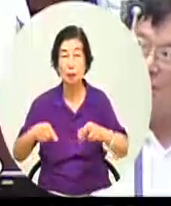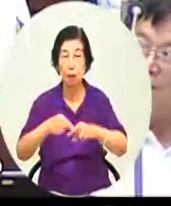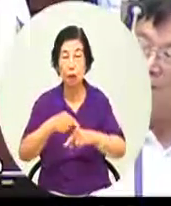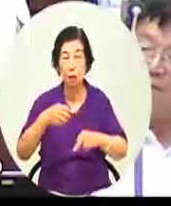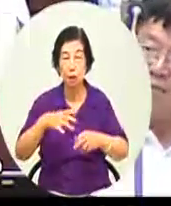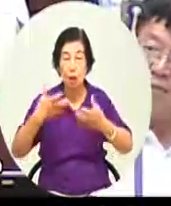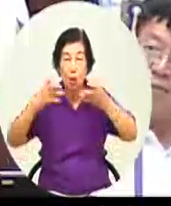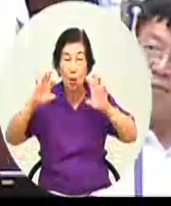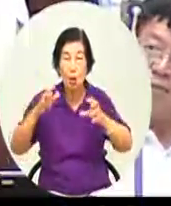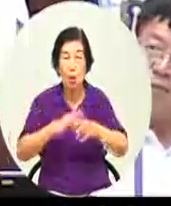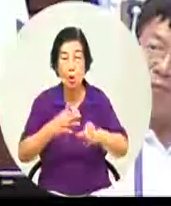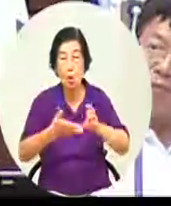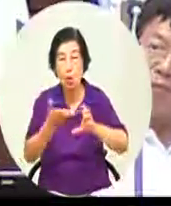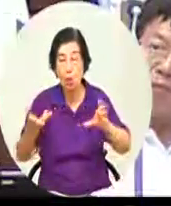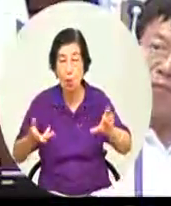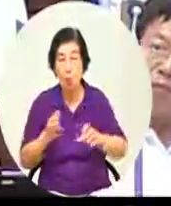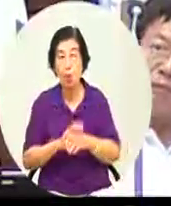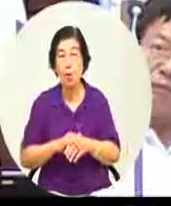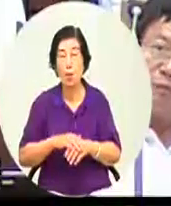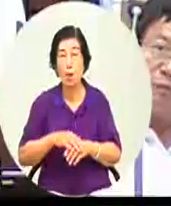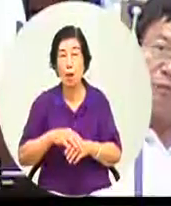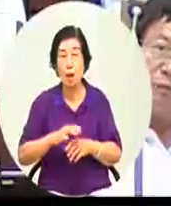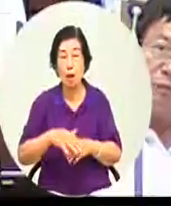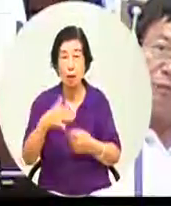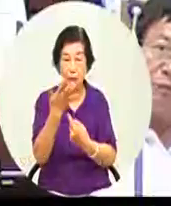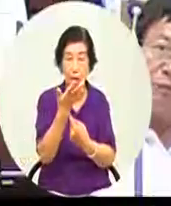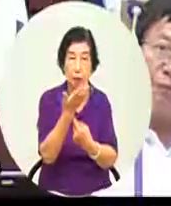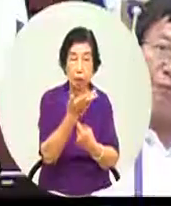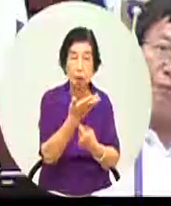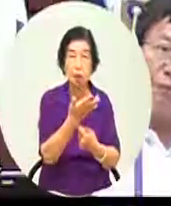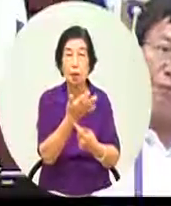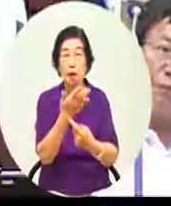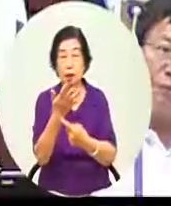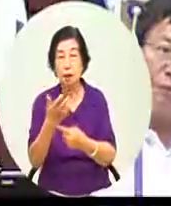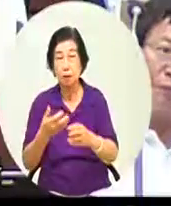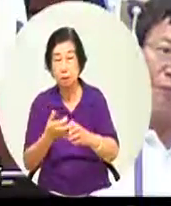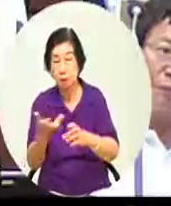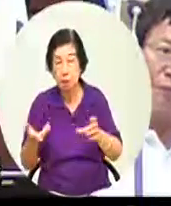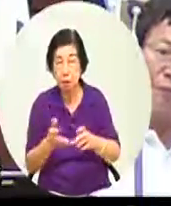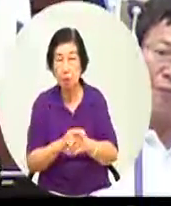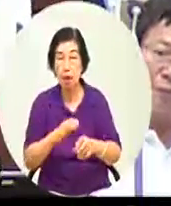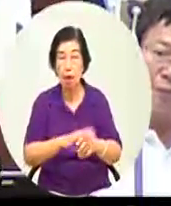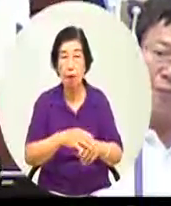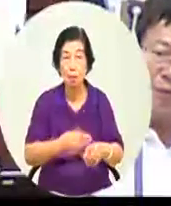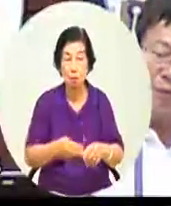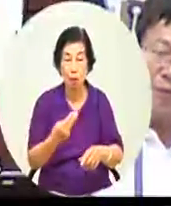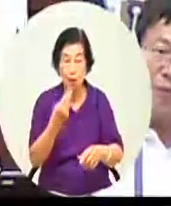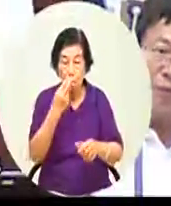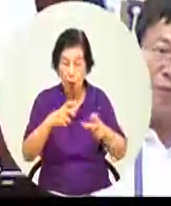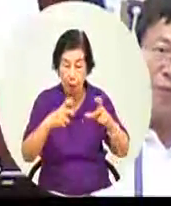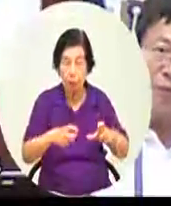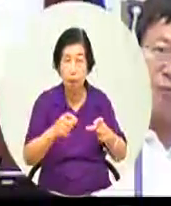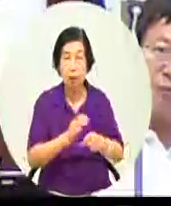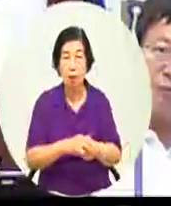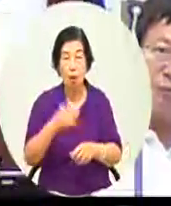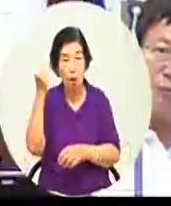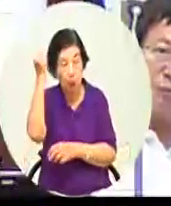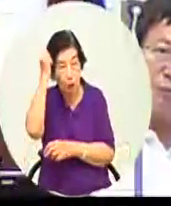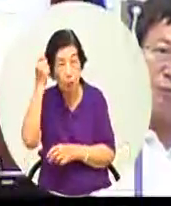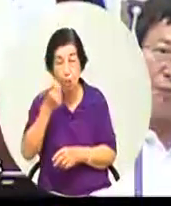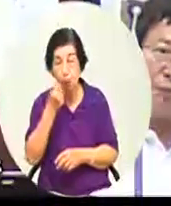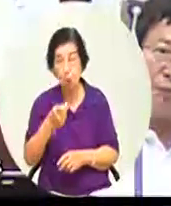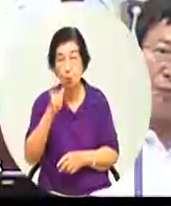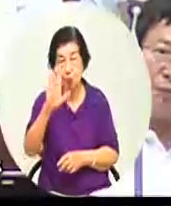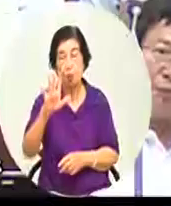很多的游客。甚至呢，我们莲潭的水域活动还有来自香港的游客，为了玩这个一住就是住一个月。所